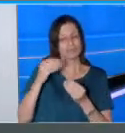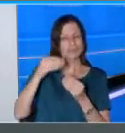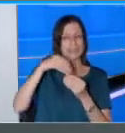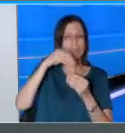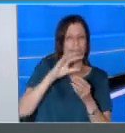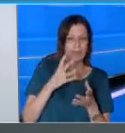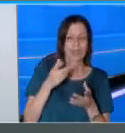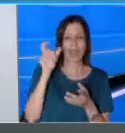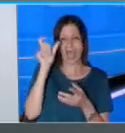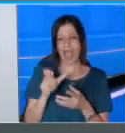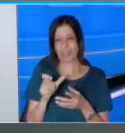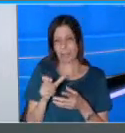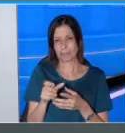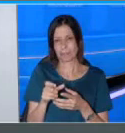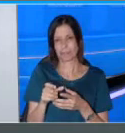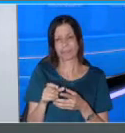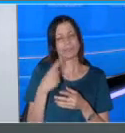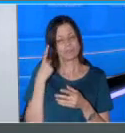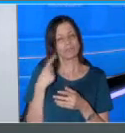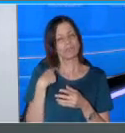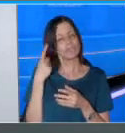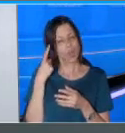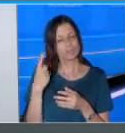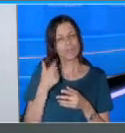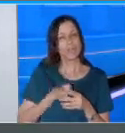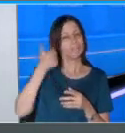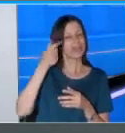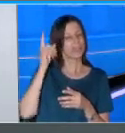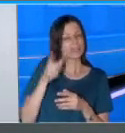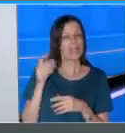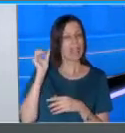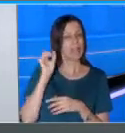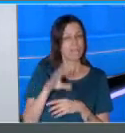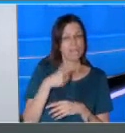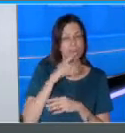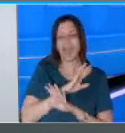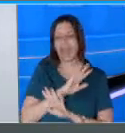מצטבר. עדיין אני חושבת שמנהיגות צריכה להתייצב ולהגיד, אין